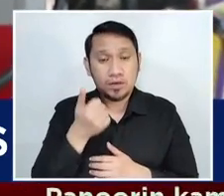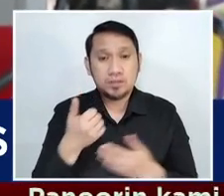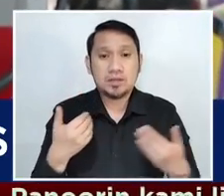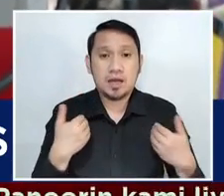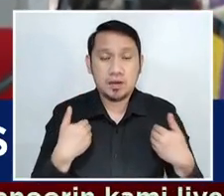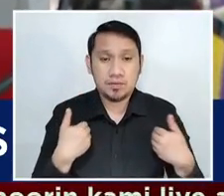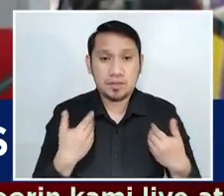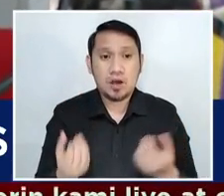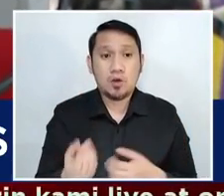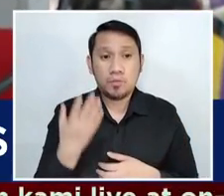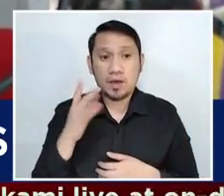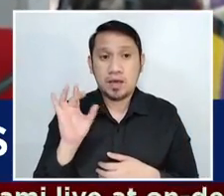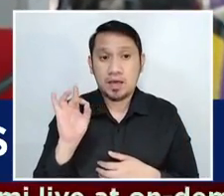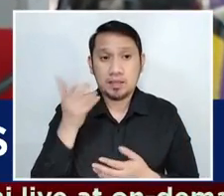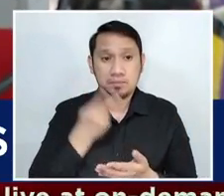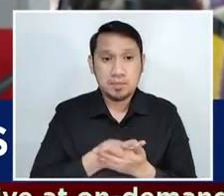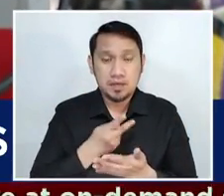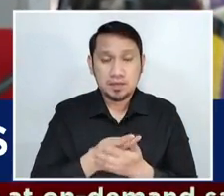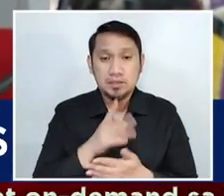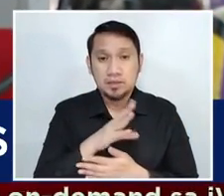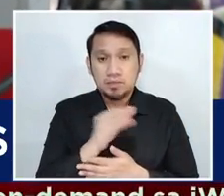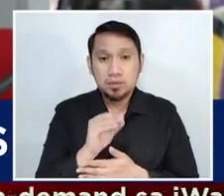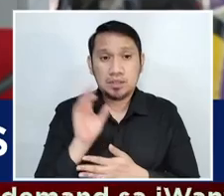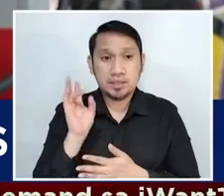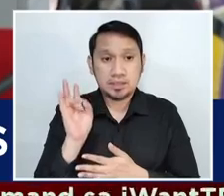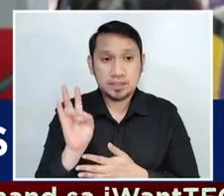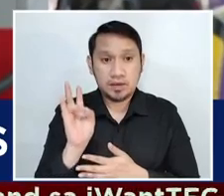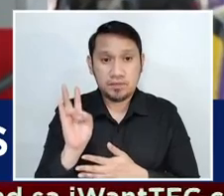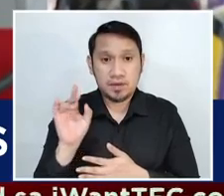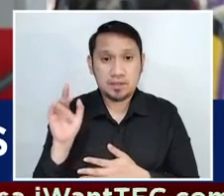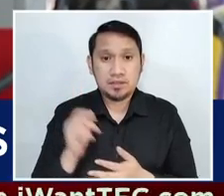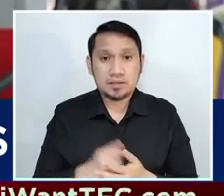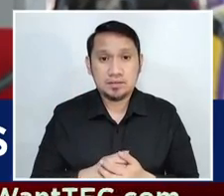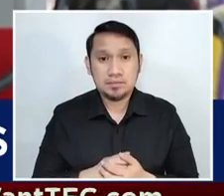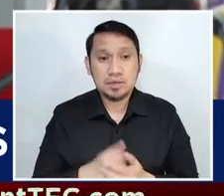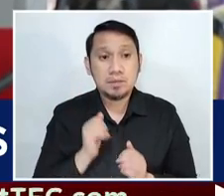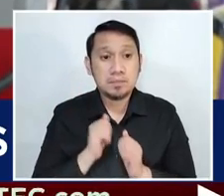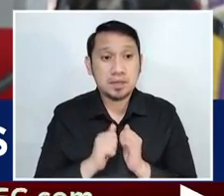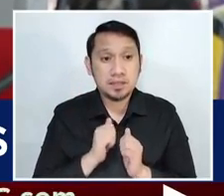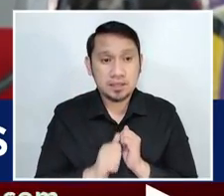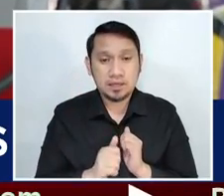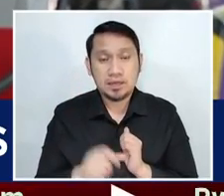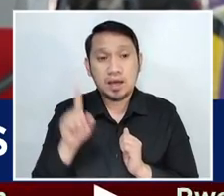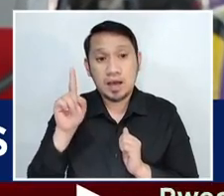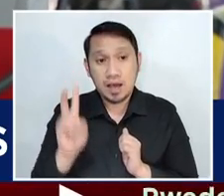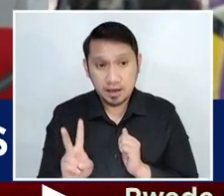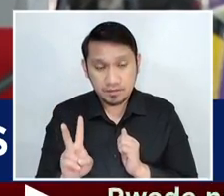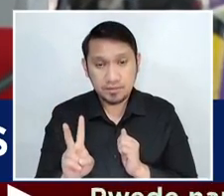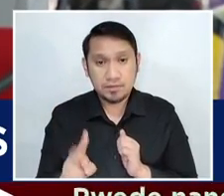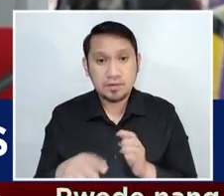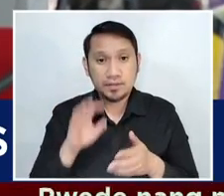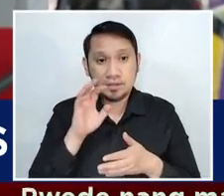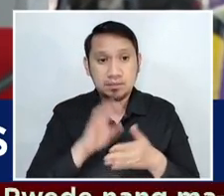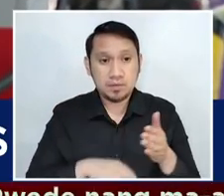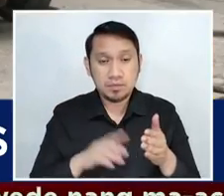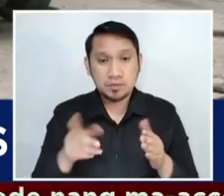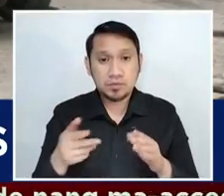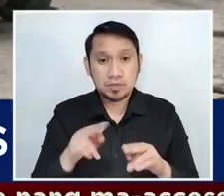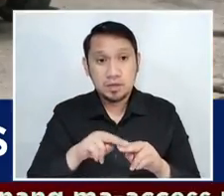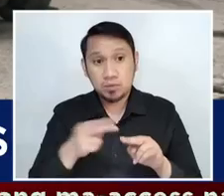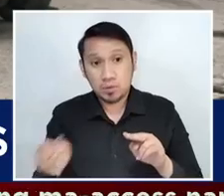ay aabot ng 8 pesos at 70 centavos. Ibig sabihin, halos kalahati na ang nabawi sa